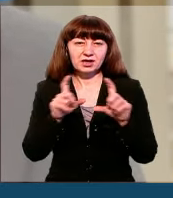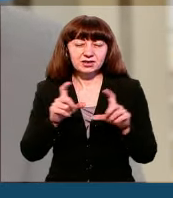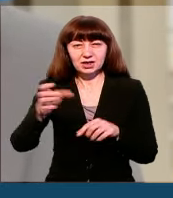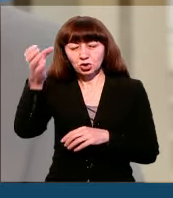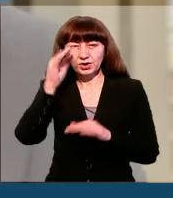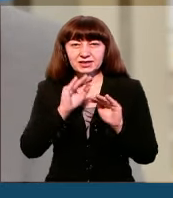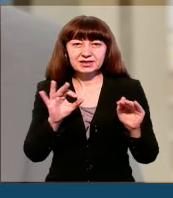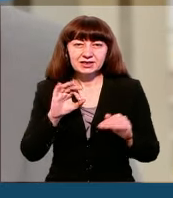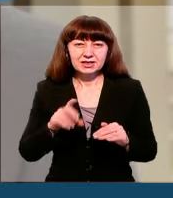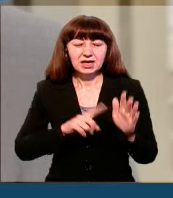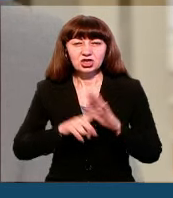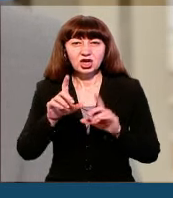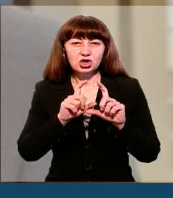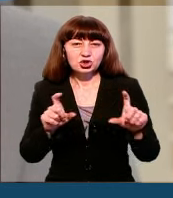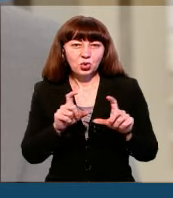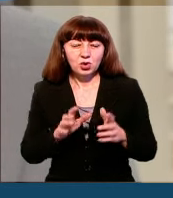сады, начальные школы и